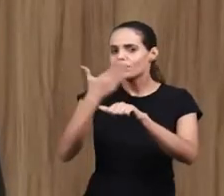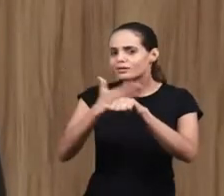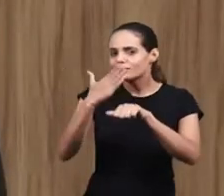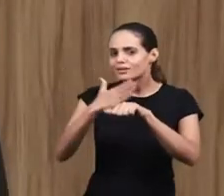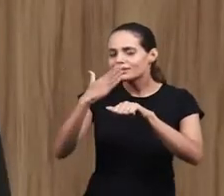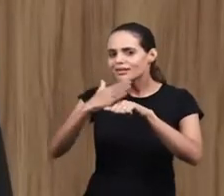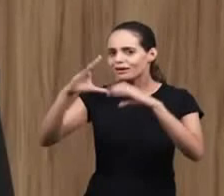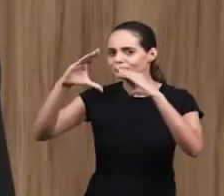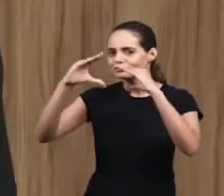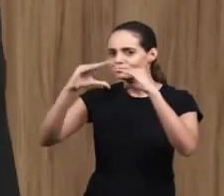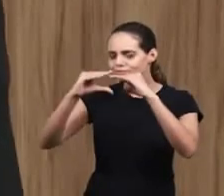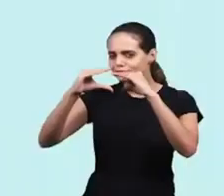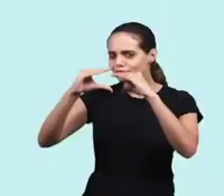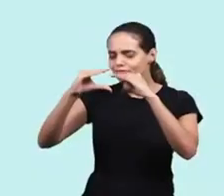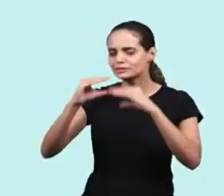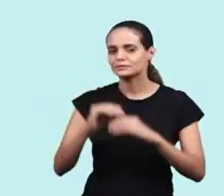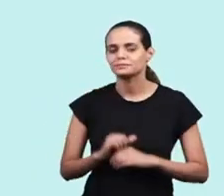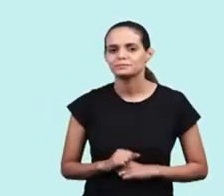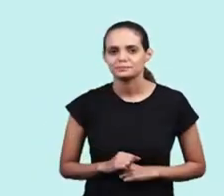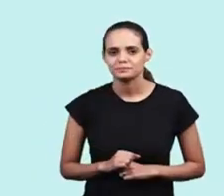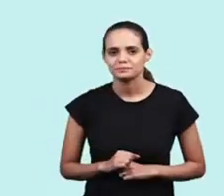D und